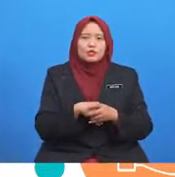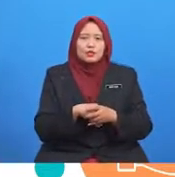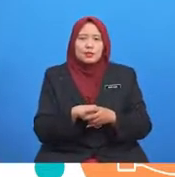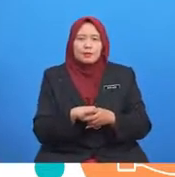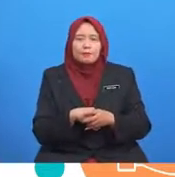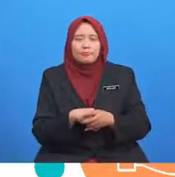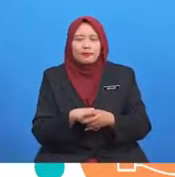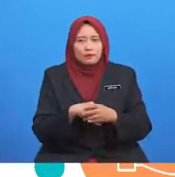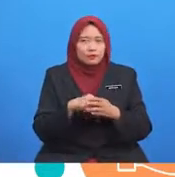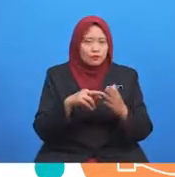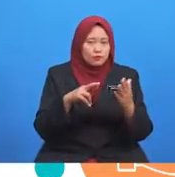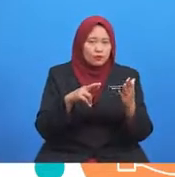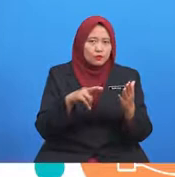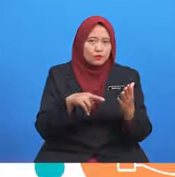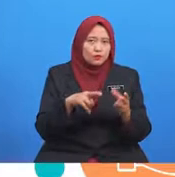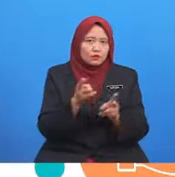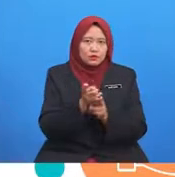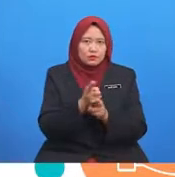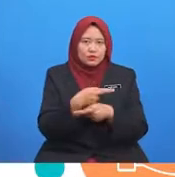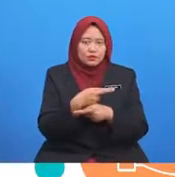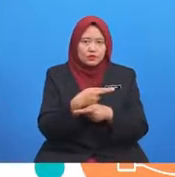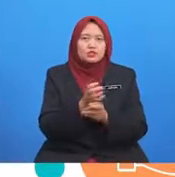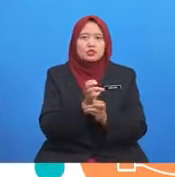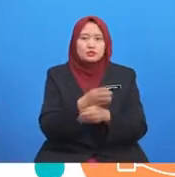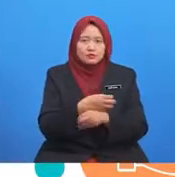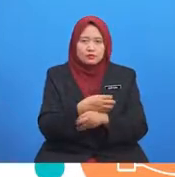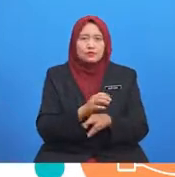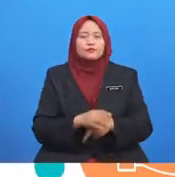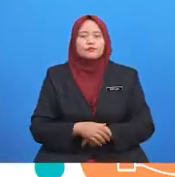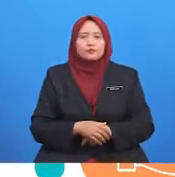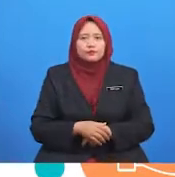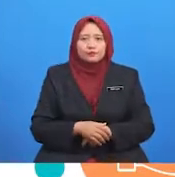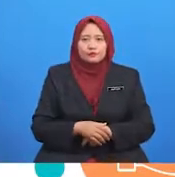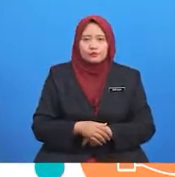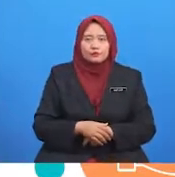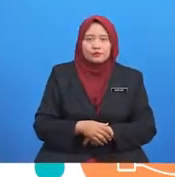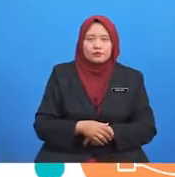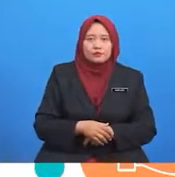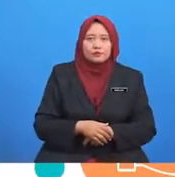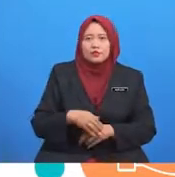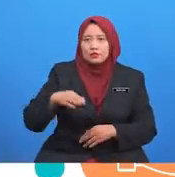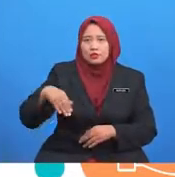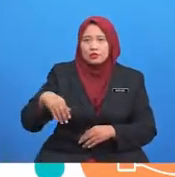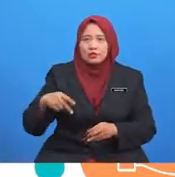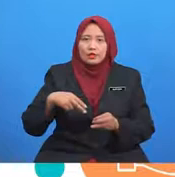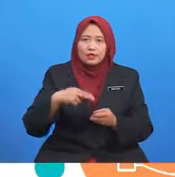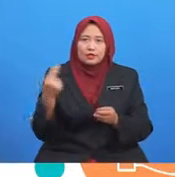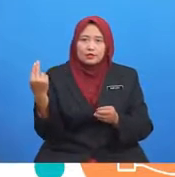menghasilkan reka ciptaan baru, kajian perlu dibuat atas produk sedia ada di